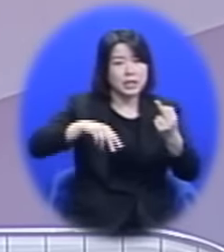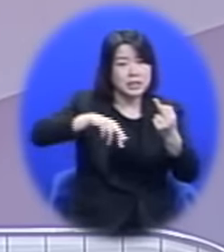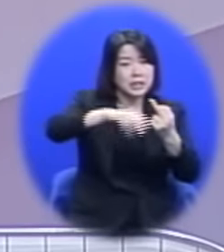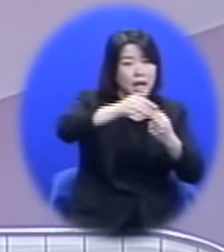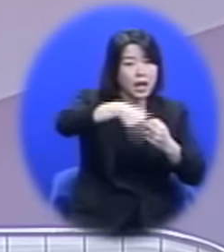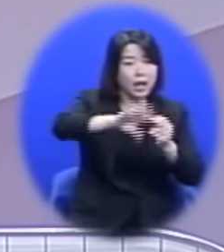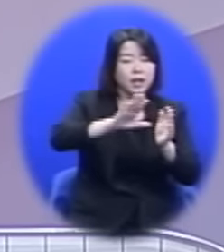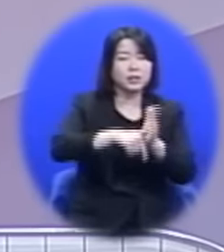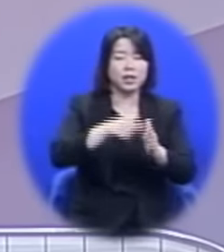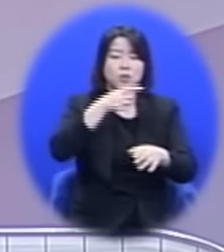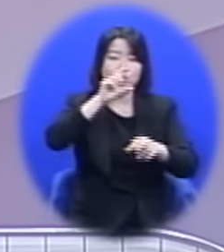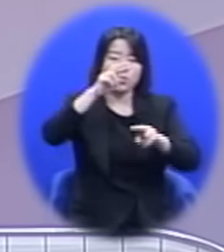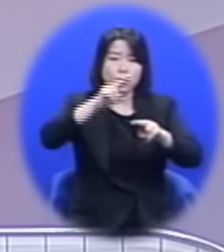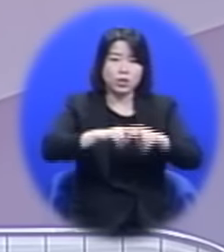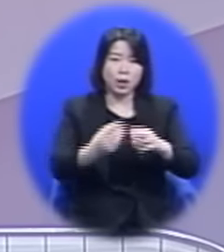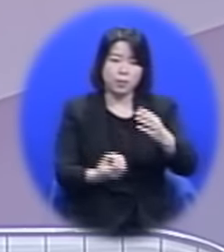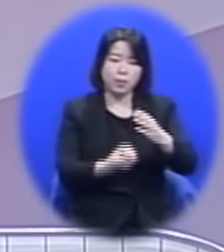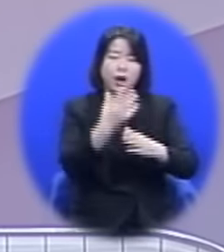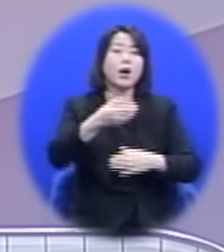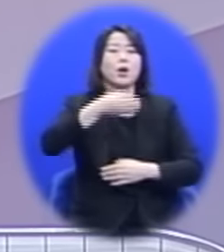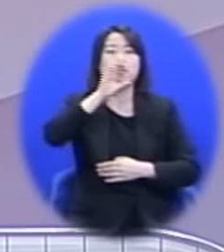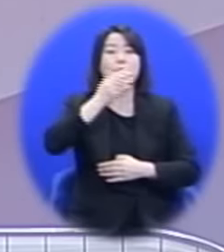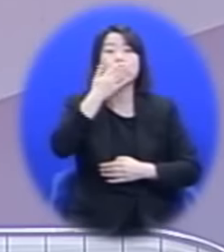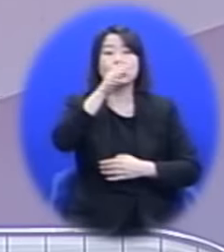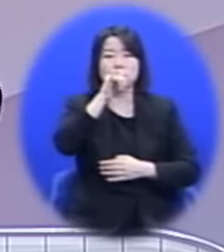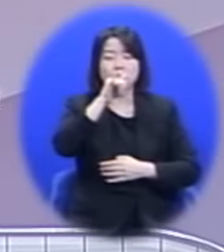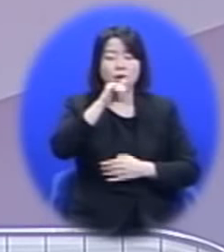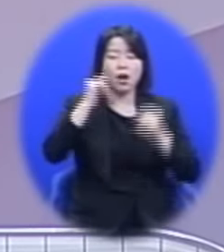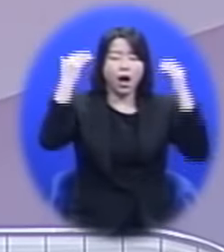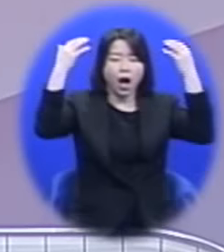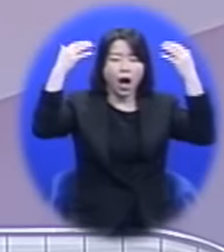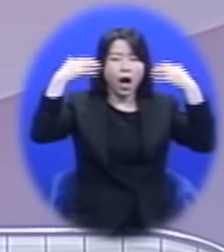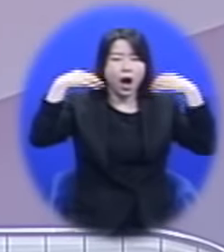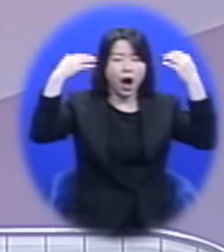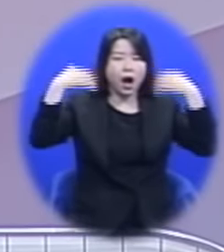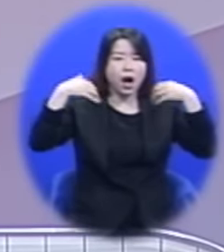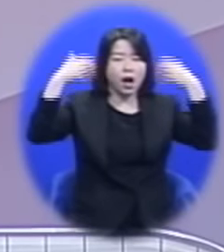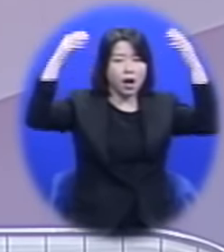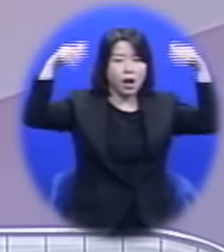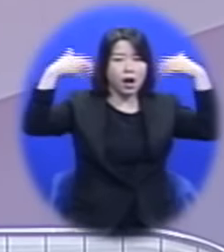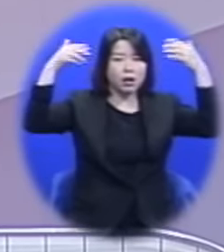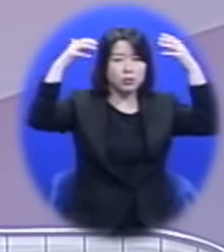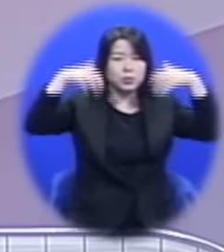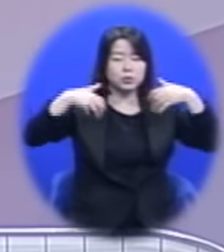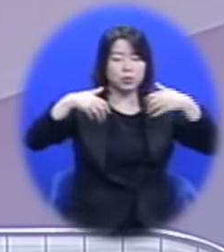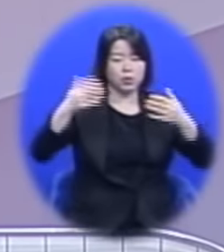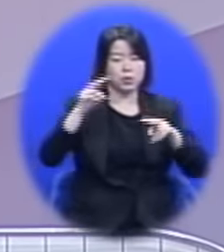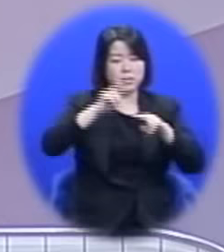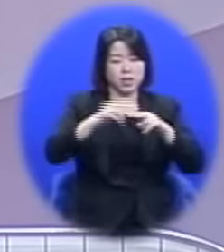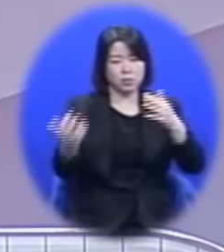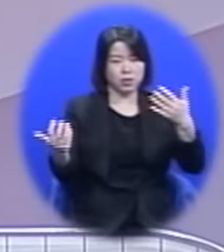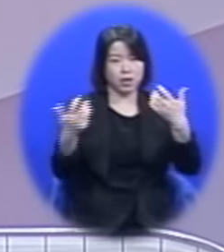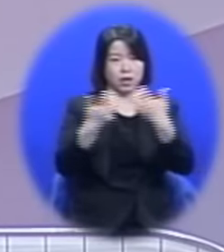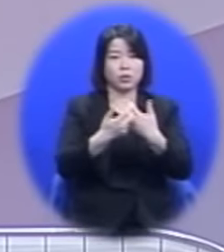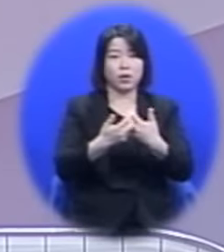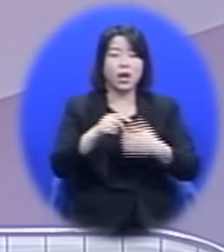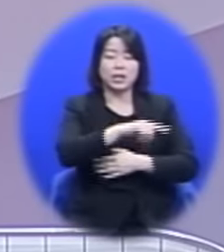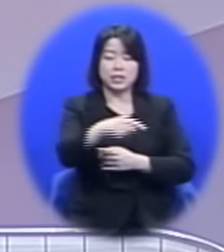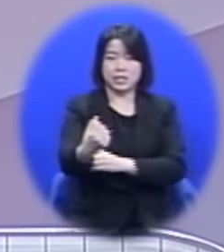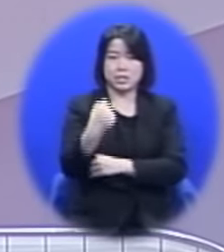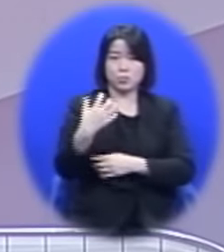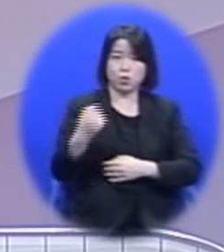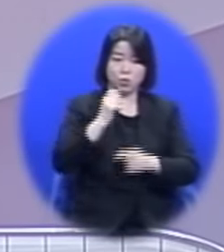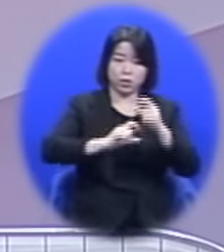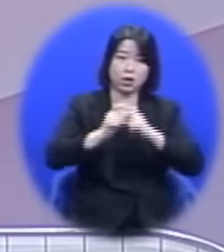샘물이 솟아서 마실 것입니다. 가을비도 샘물을 가득 채울 것입니다. 그들은 힘을 얻고 더 얻으며